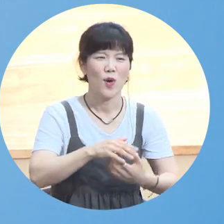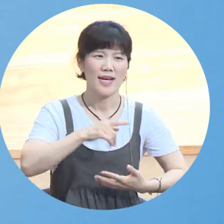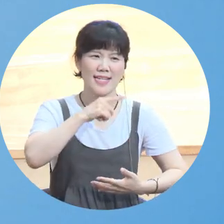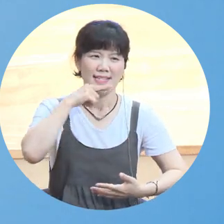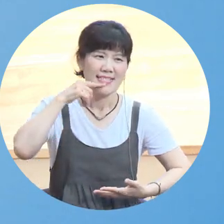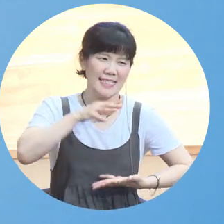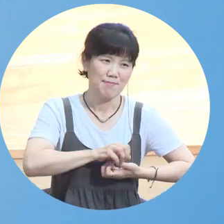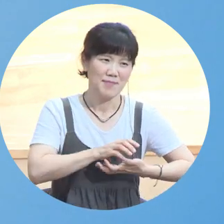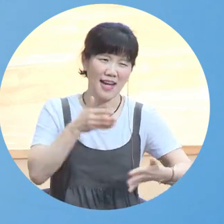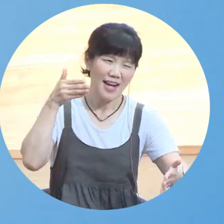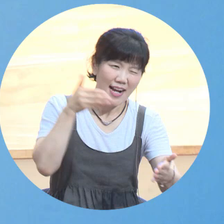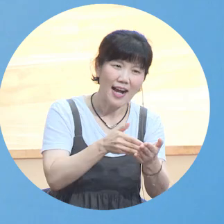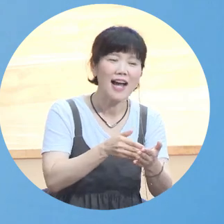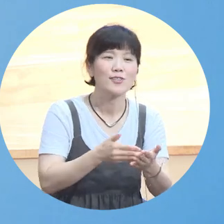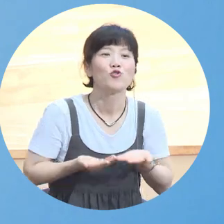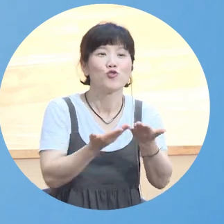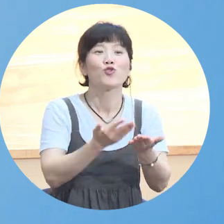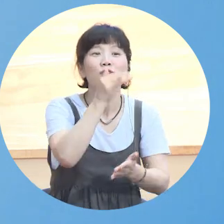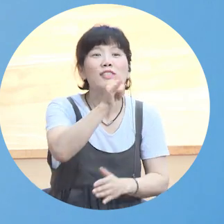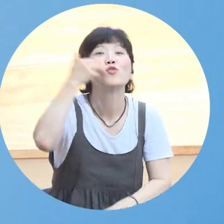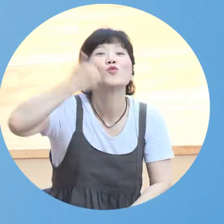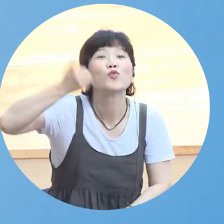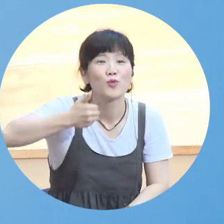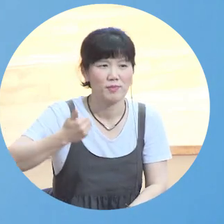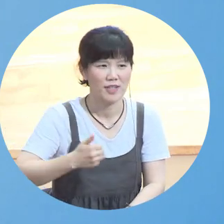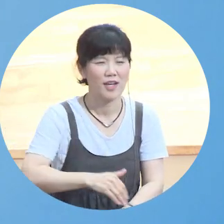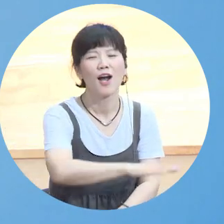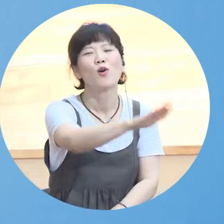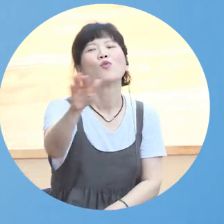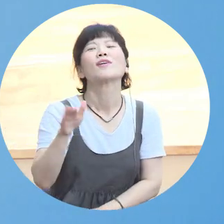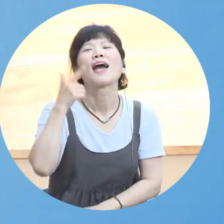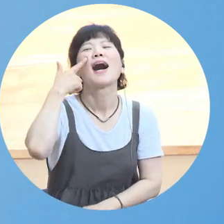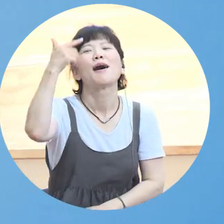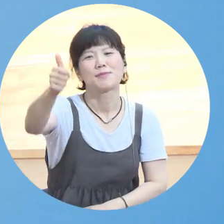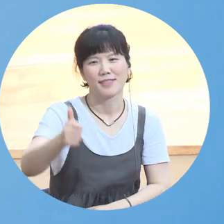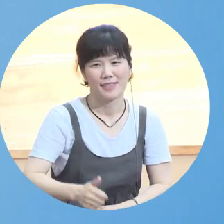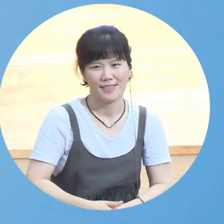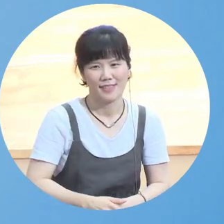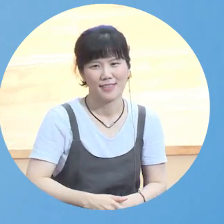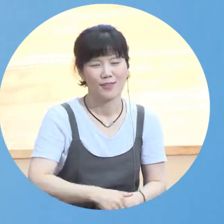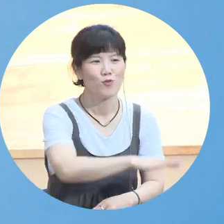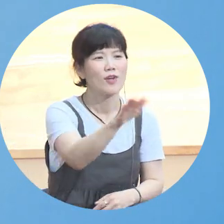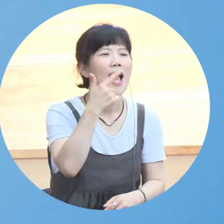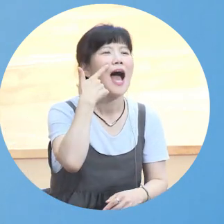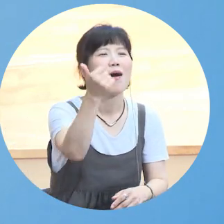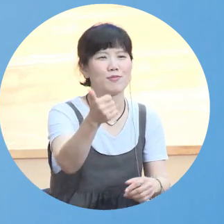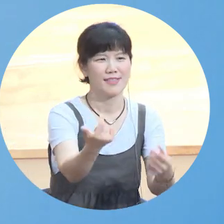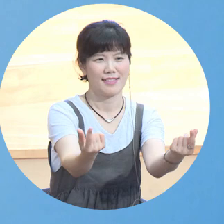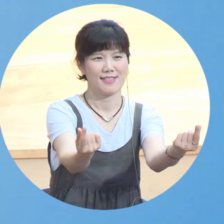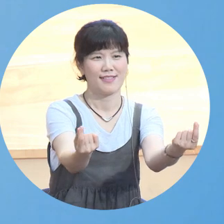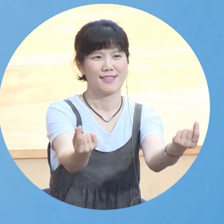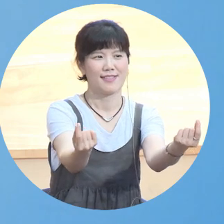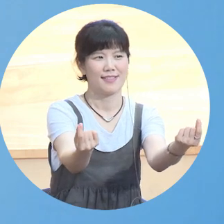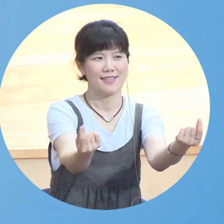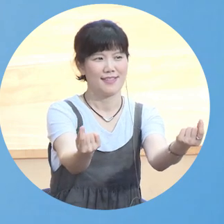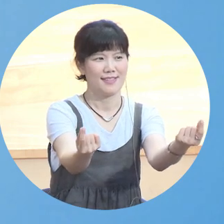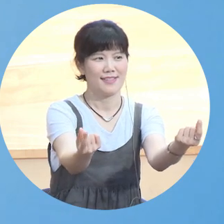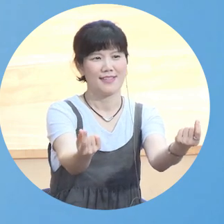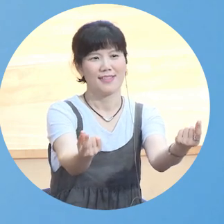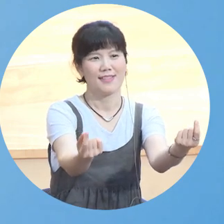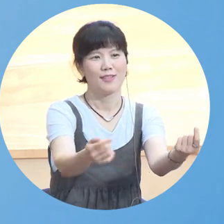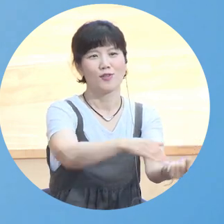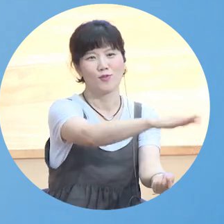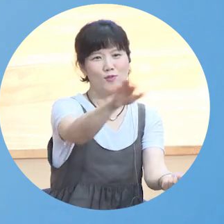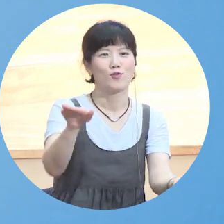누구예요 나라 쉽시다 우리 아버지의 풀어볼 수도 2 크론 우리 아버지를 잘